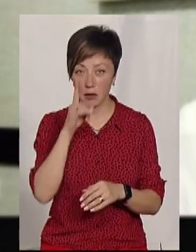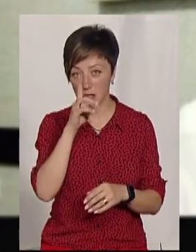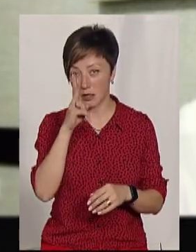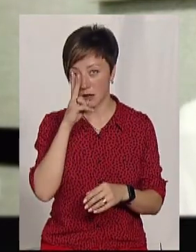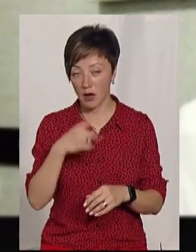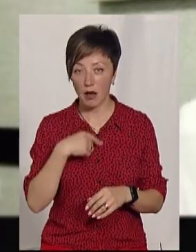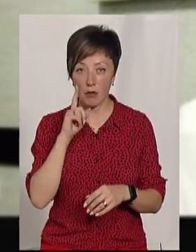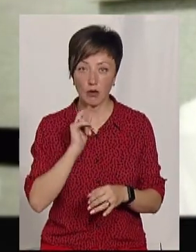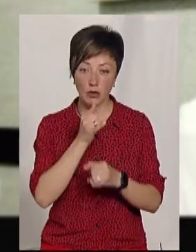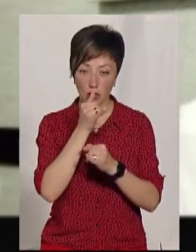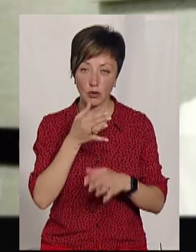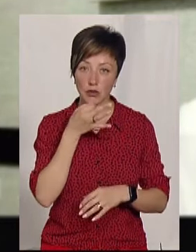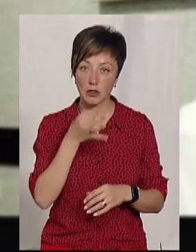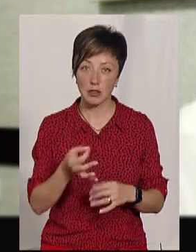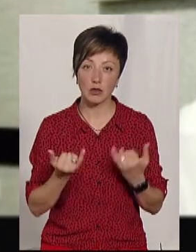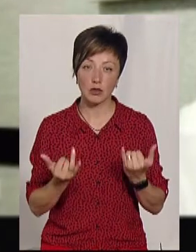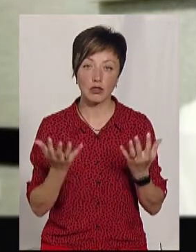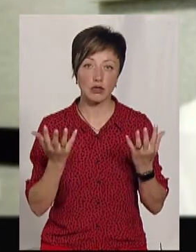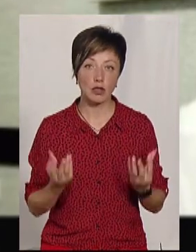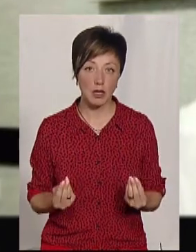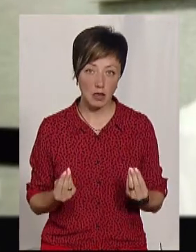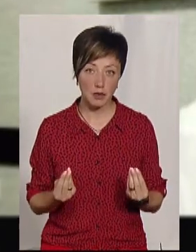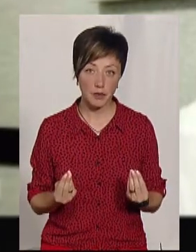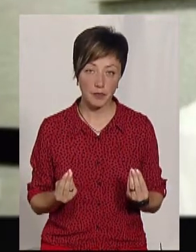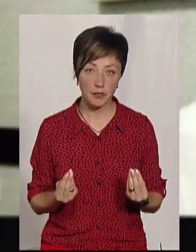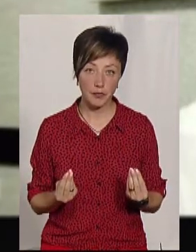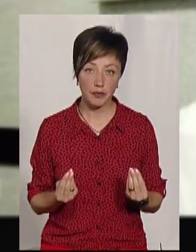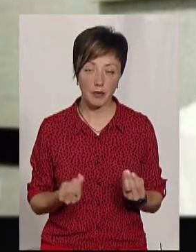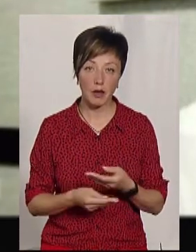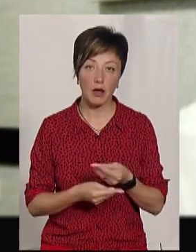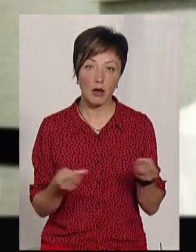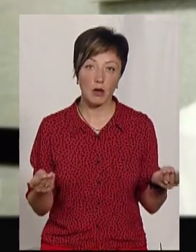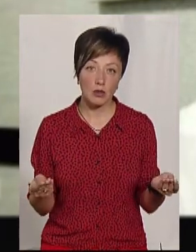чи на два, я поки що не можу сказати. На сьогоднішній день роздано